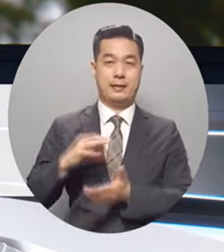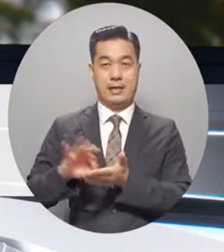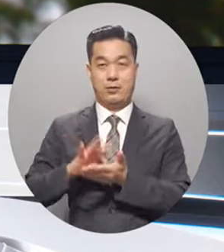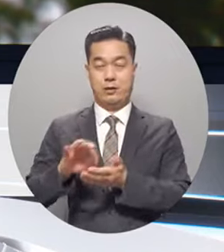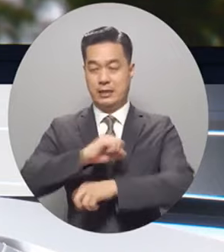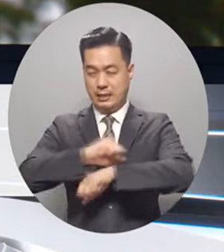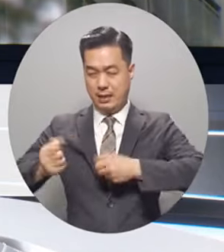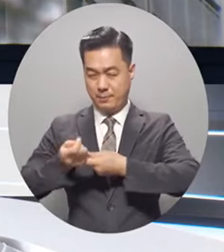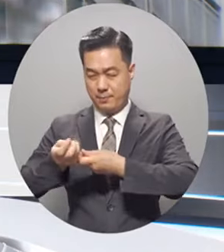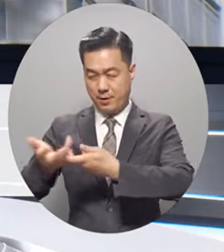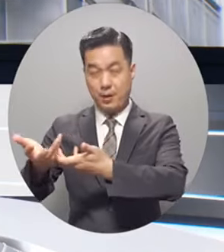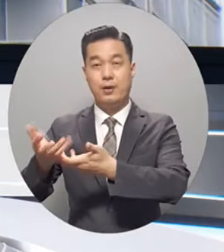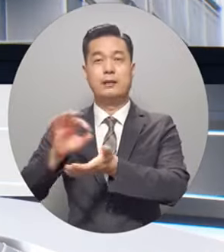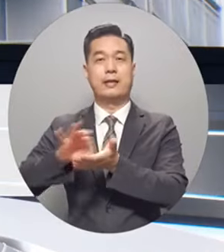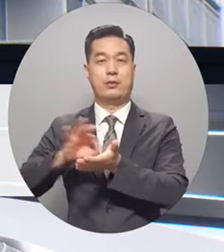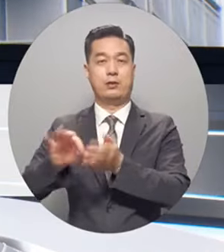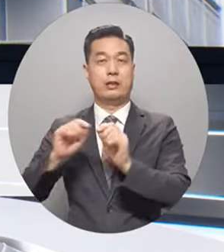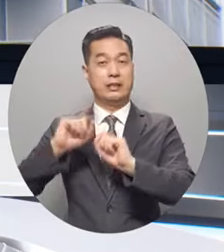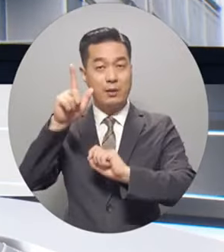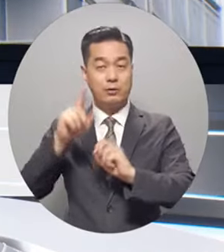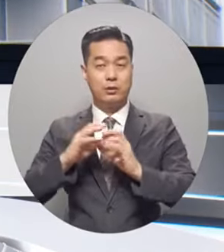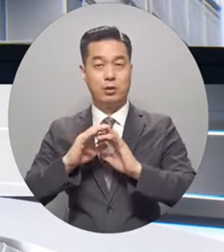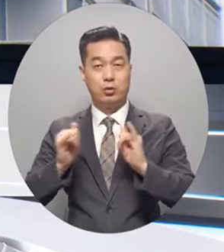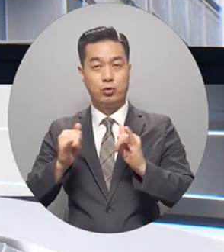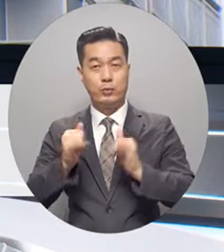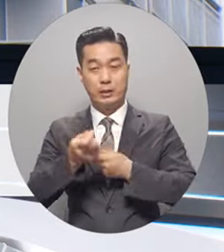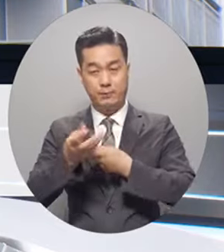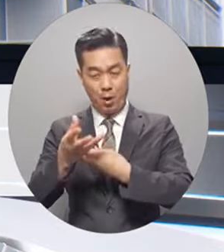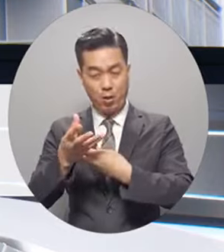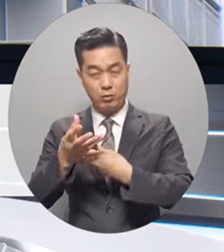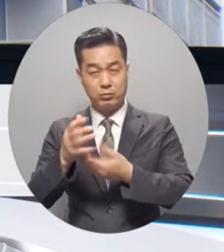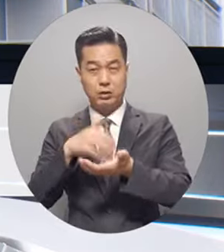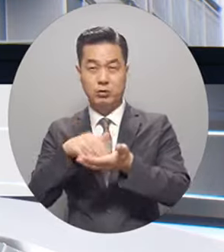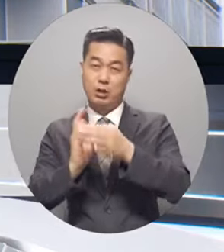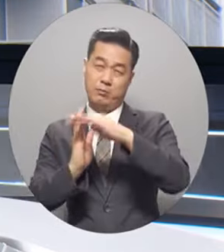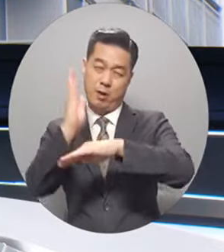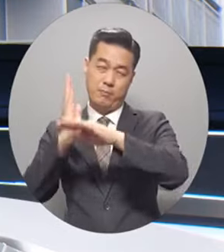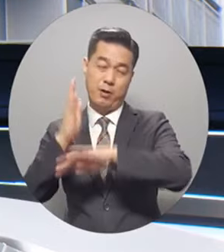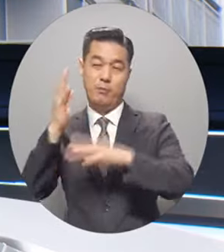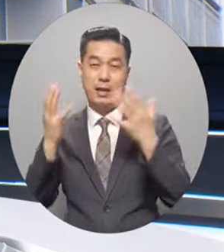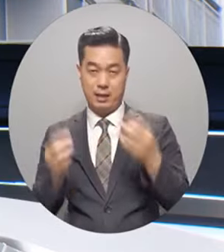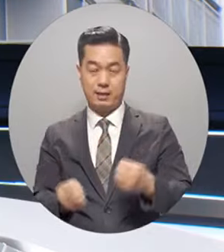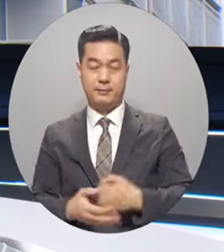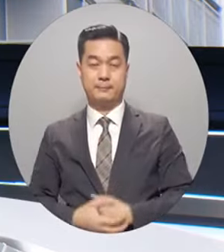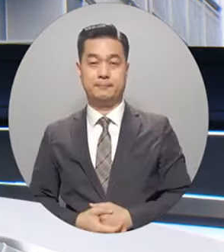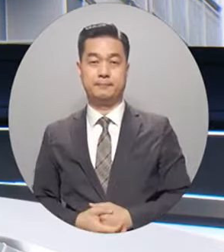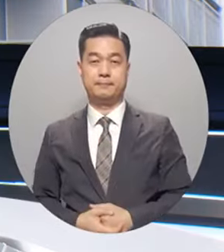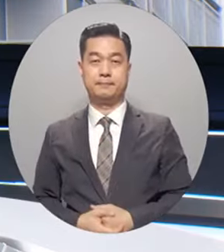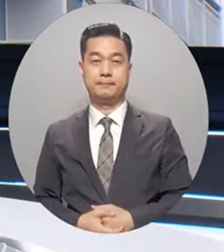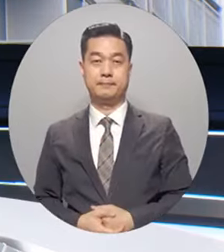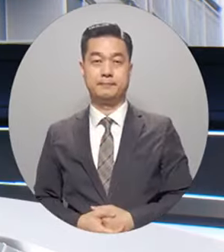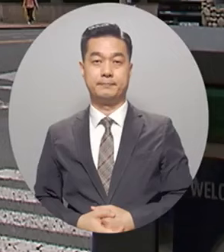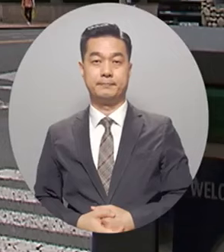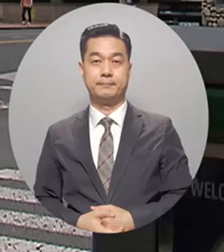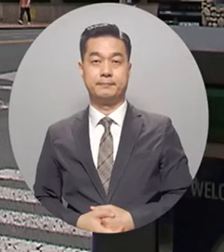많았고 대부분이 국민 평형을 넘는 규모였습니다 신수화 기자가 단독 보도합니다